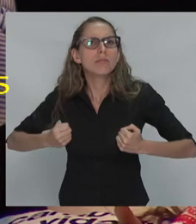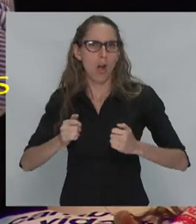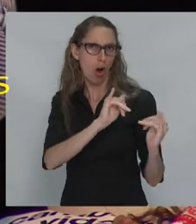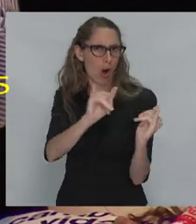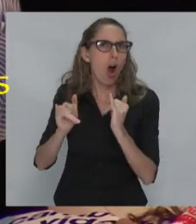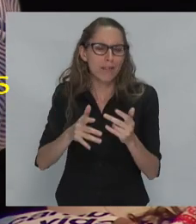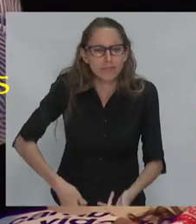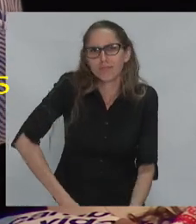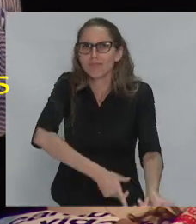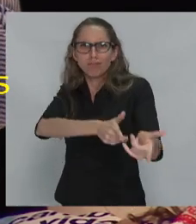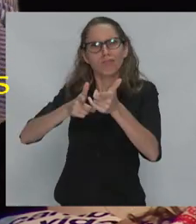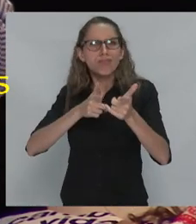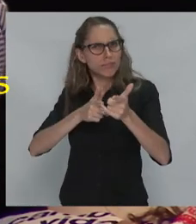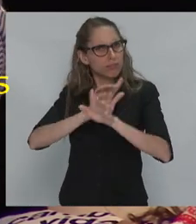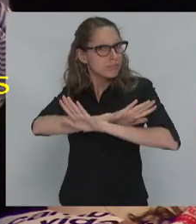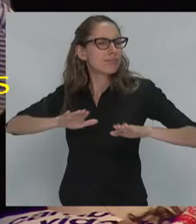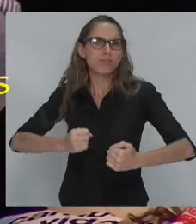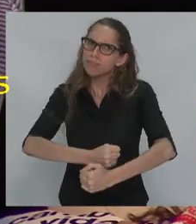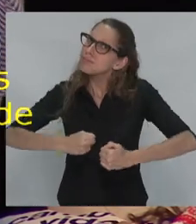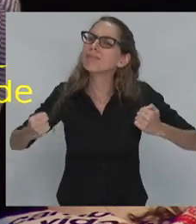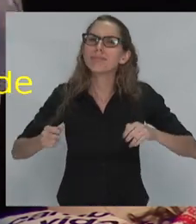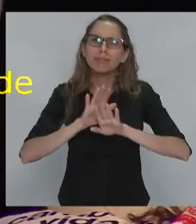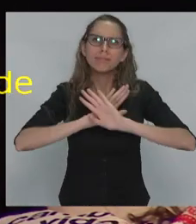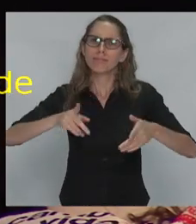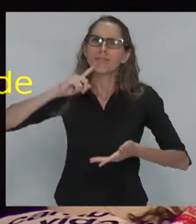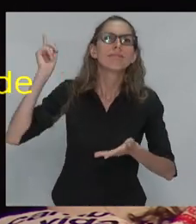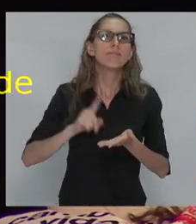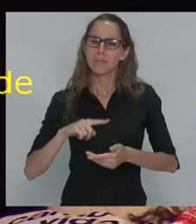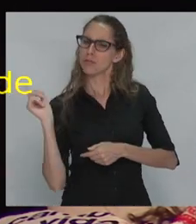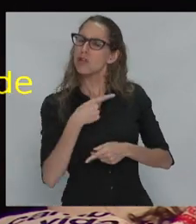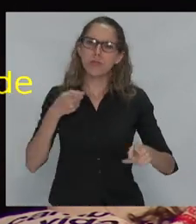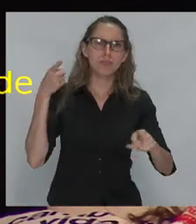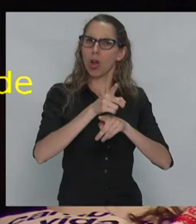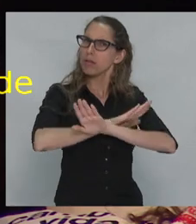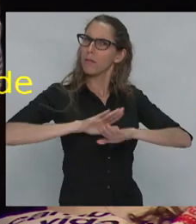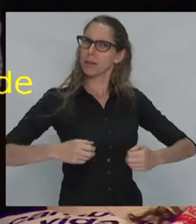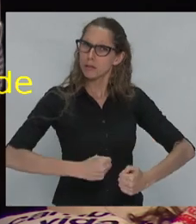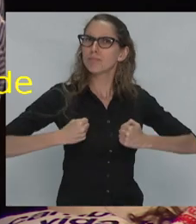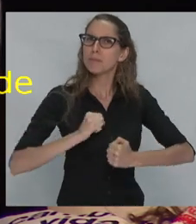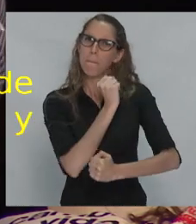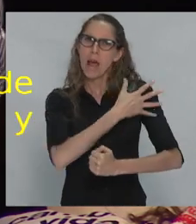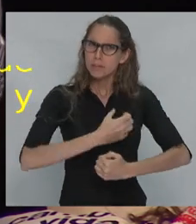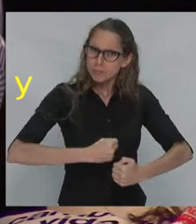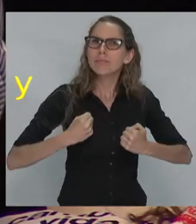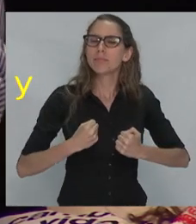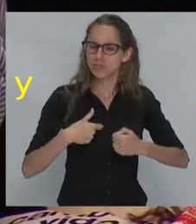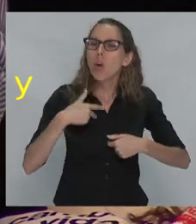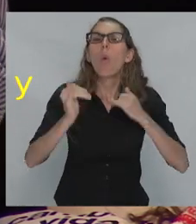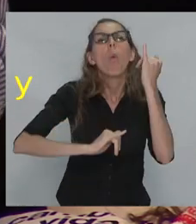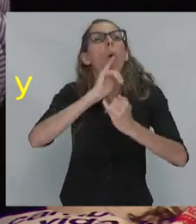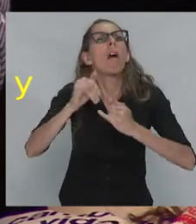résistance palestinienne. Si je vous dis cela, ce n'est pas simplement pour faire un exposé